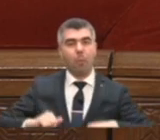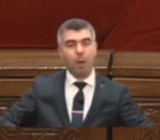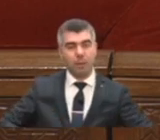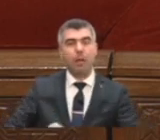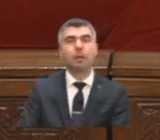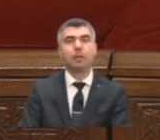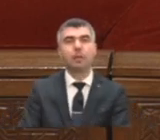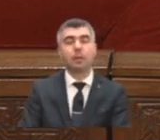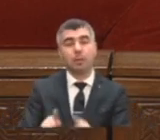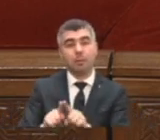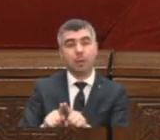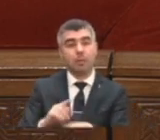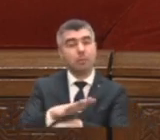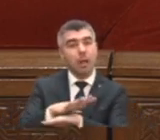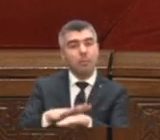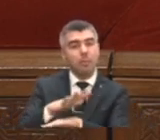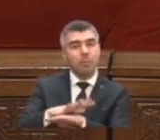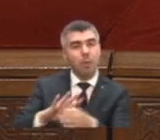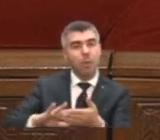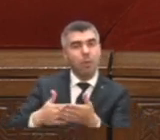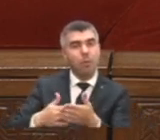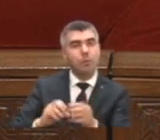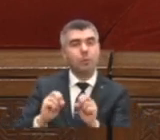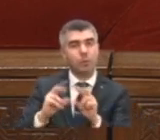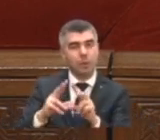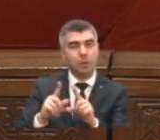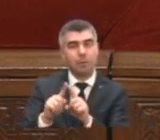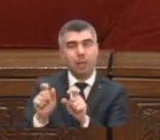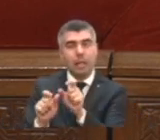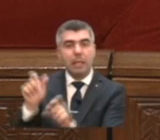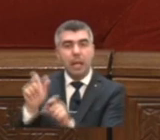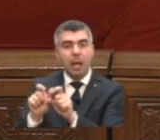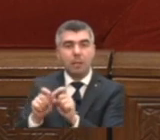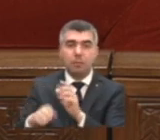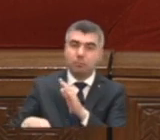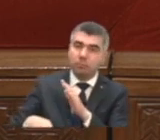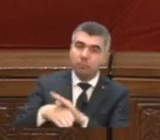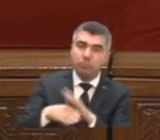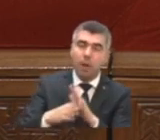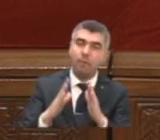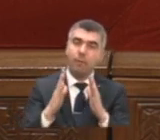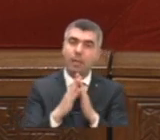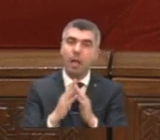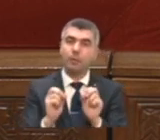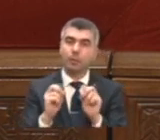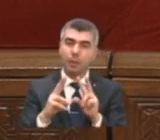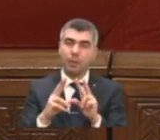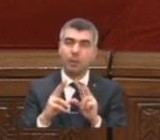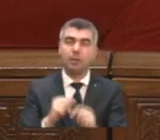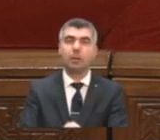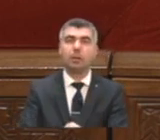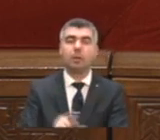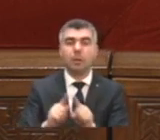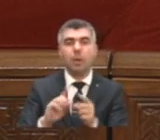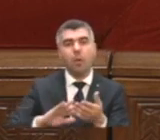بين السلطات المحلية، ونقرروا واش هاد الناس غيترحلوا، واش هاد الشيء واقعي ولا ماشي واقعي. لان يمكن لي حتى انا نجي